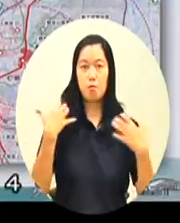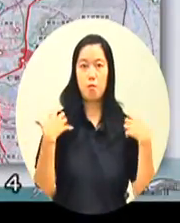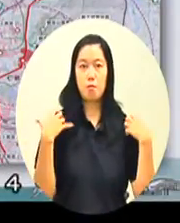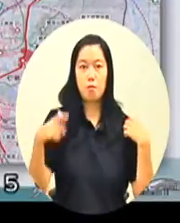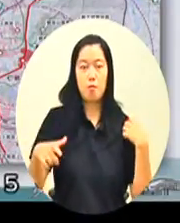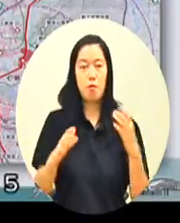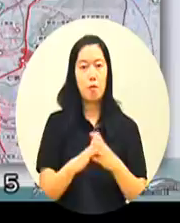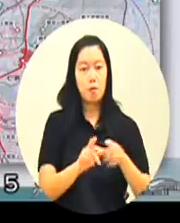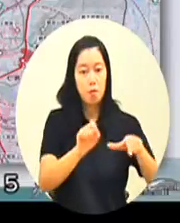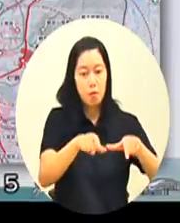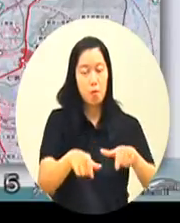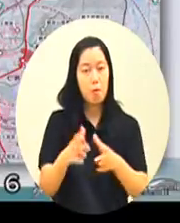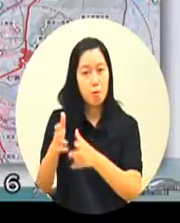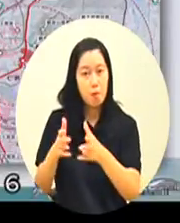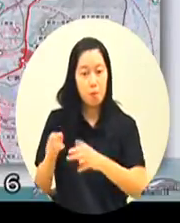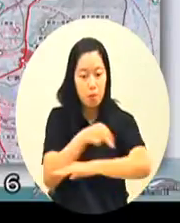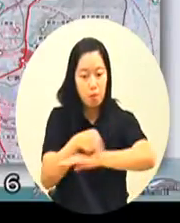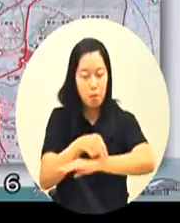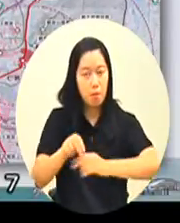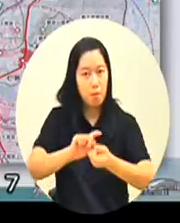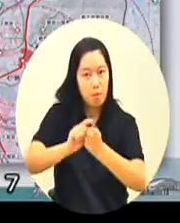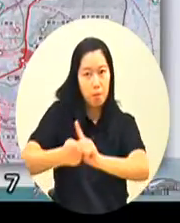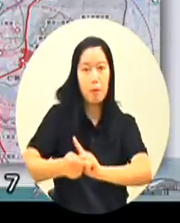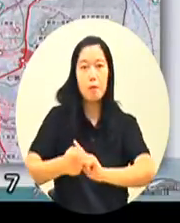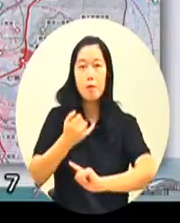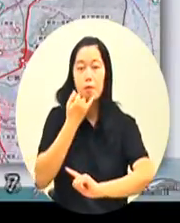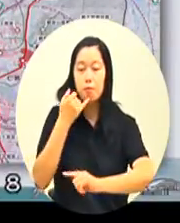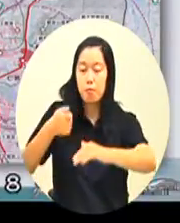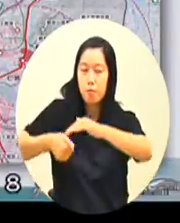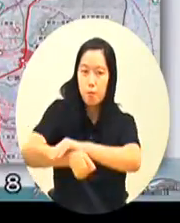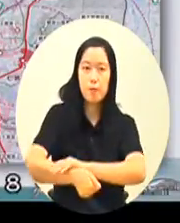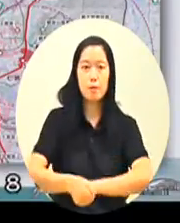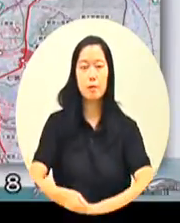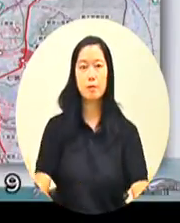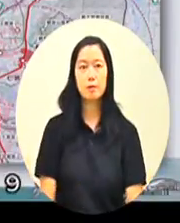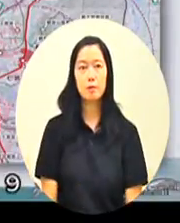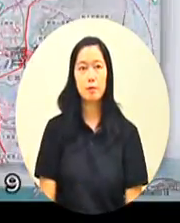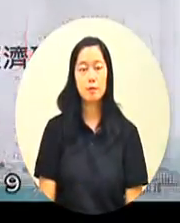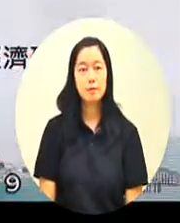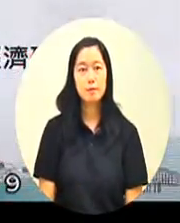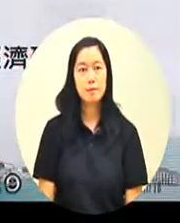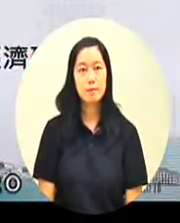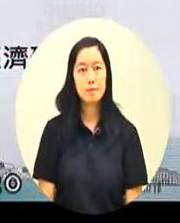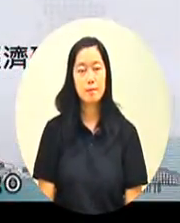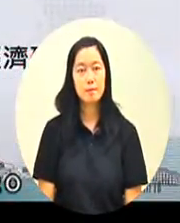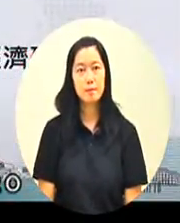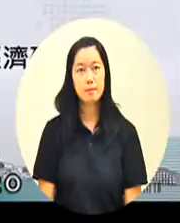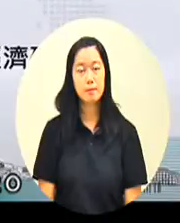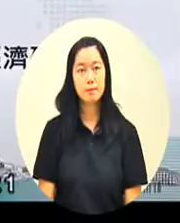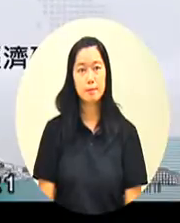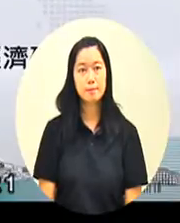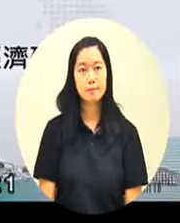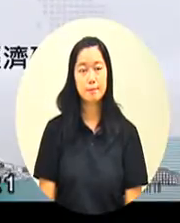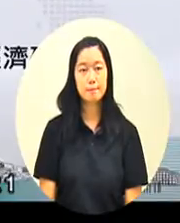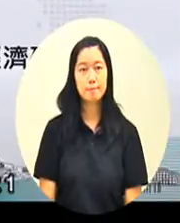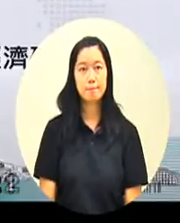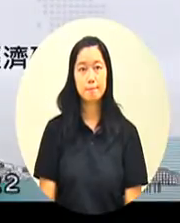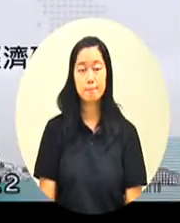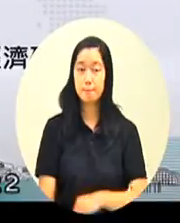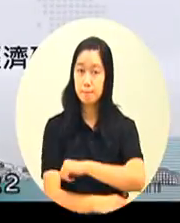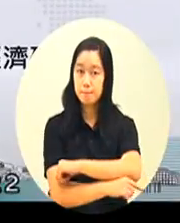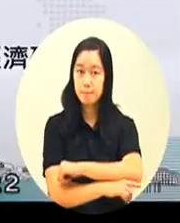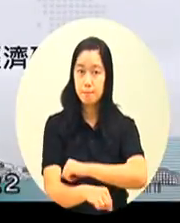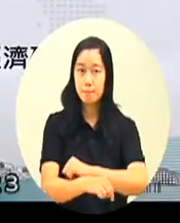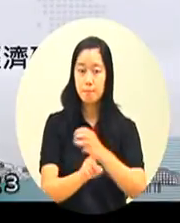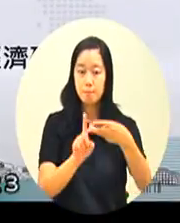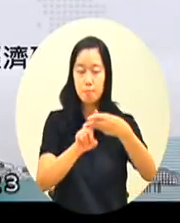产业转型的一个产业进驻的一个角色。下一页。接下来最后有几个主题是